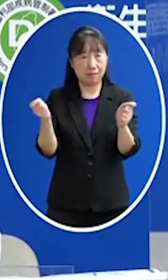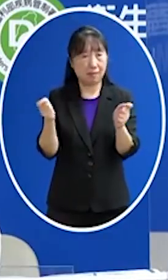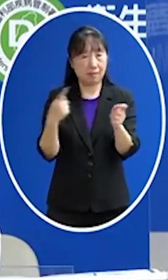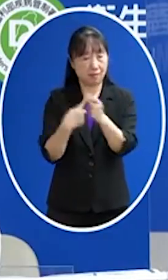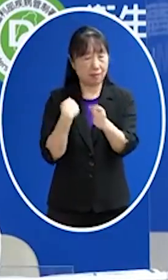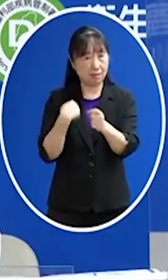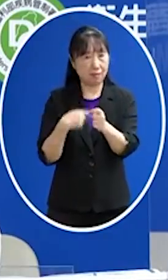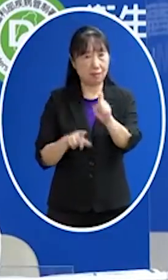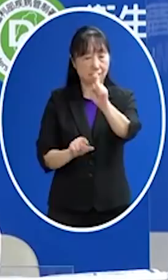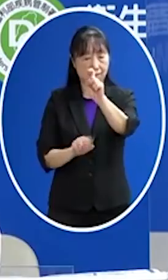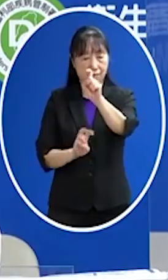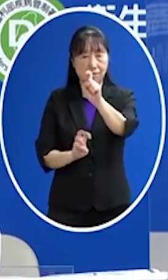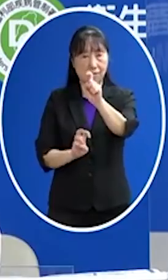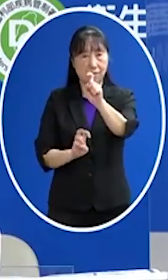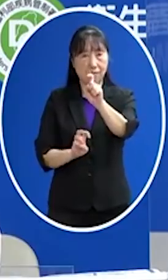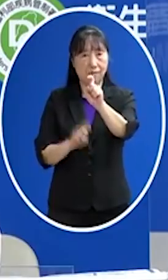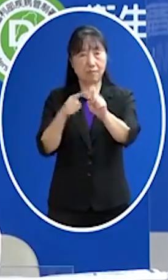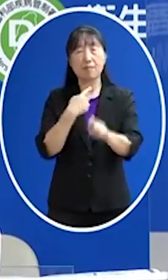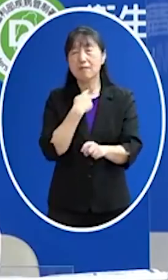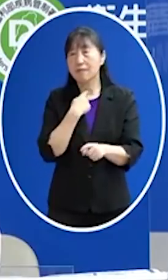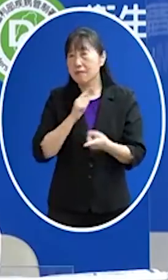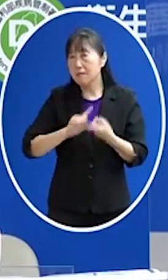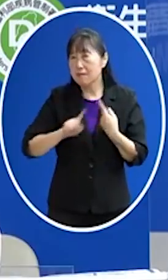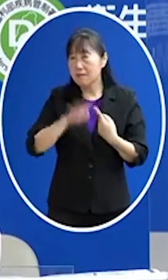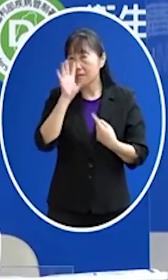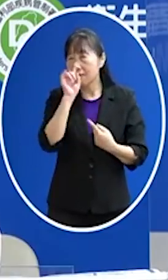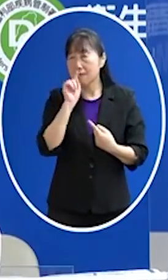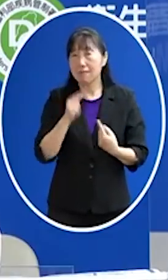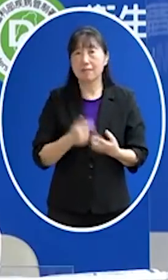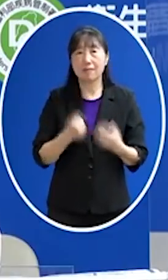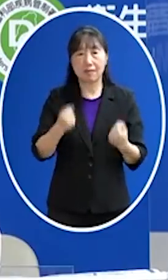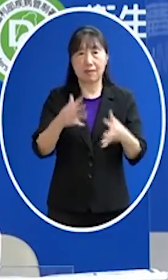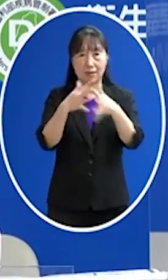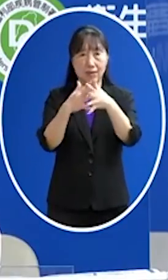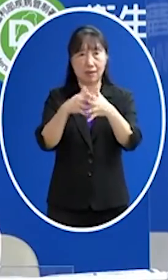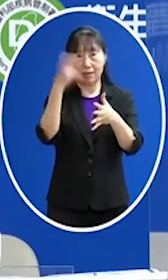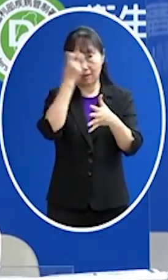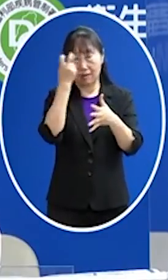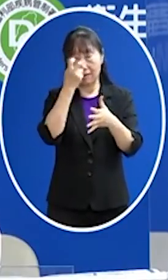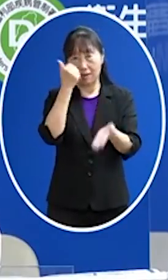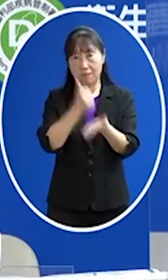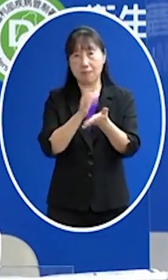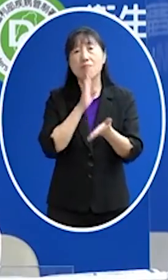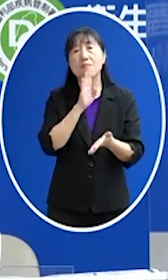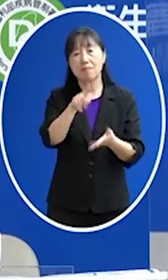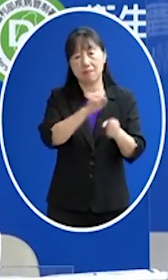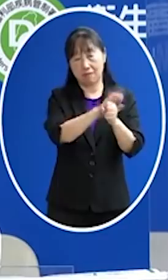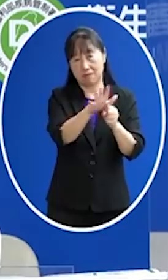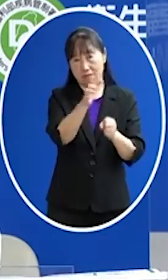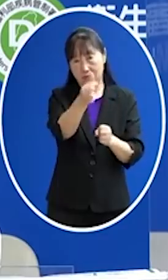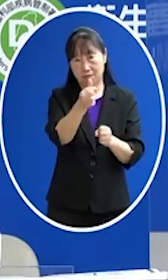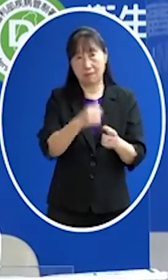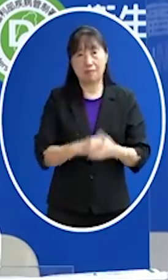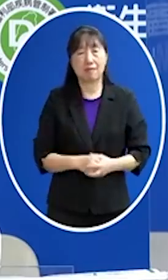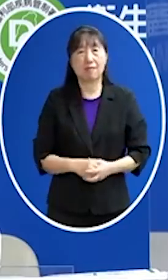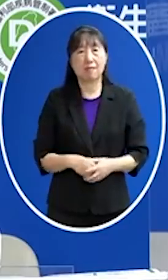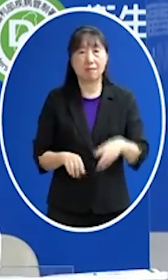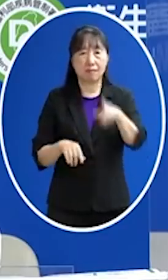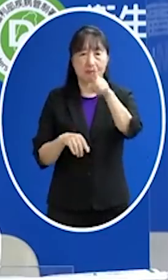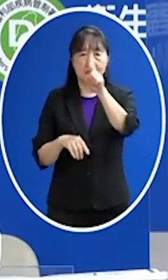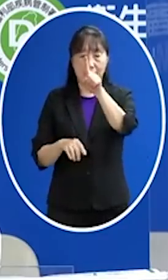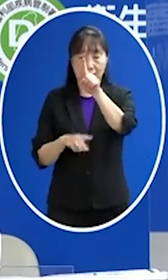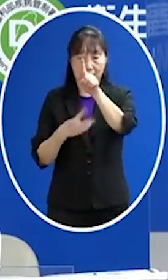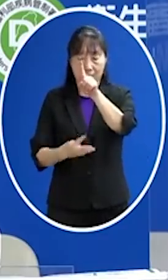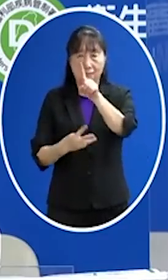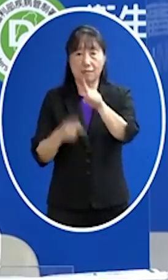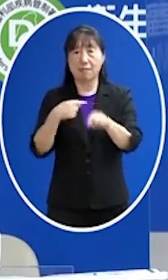去年10月30日曾出现喉咙不适的症状，在美国当地检出是 COVID-19 的阳性，那11月3